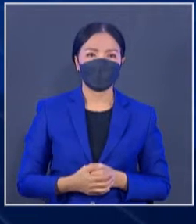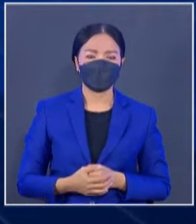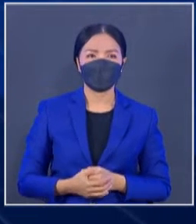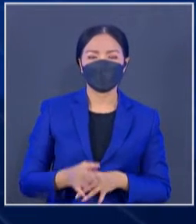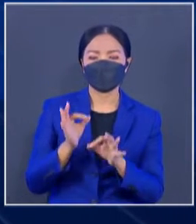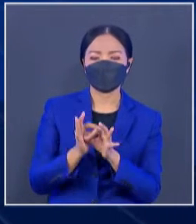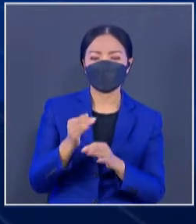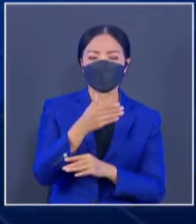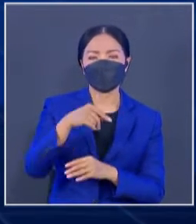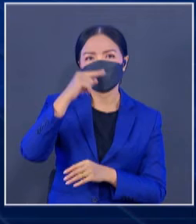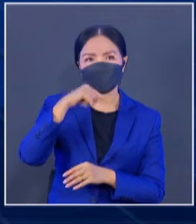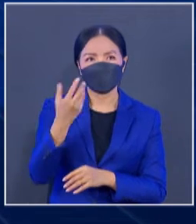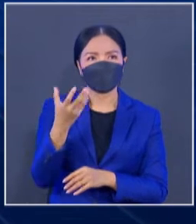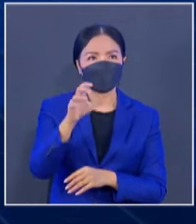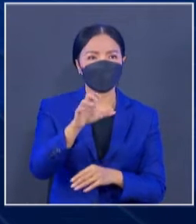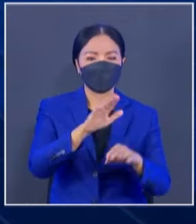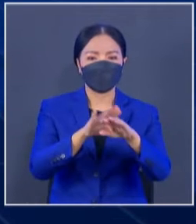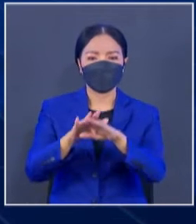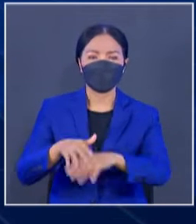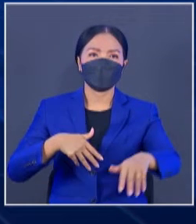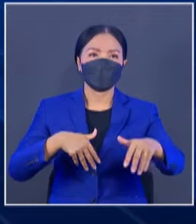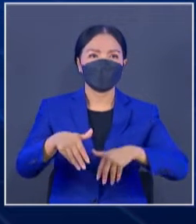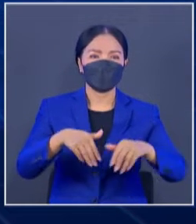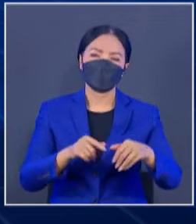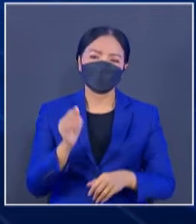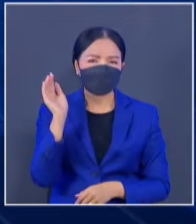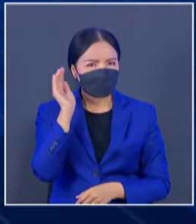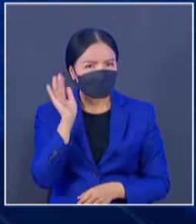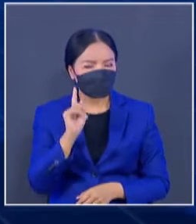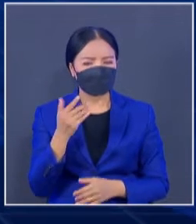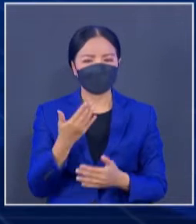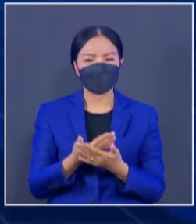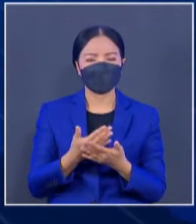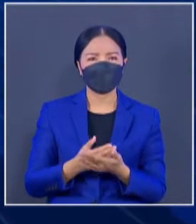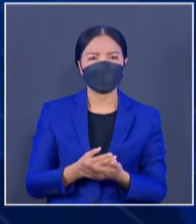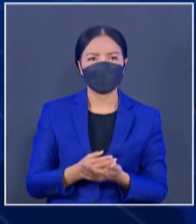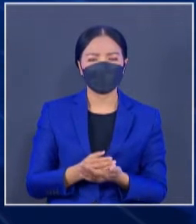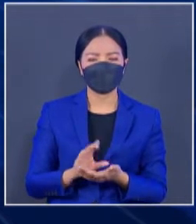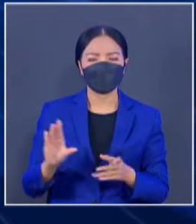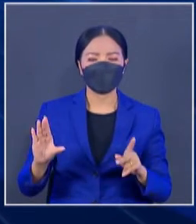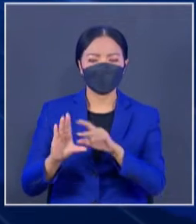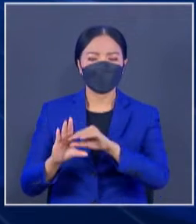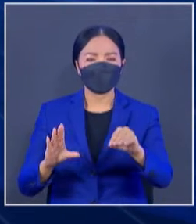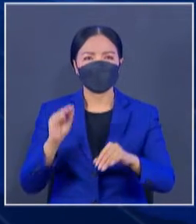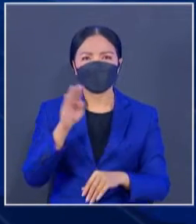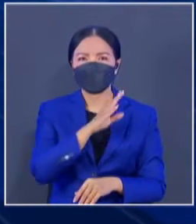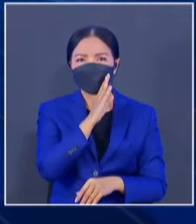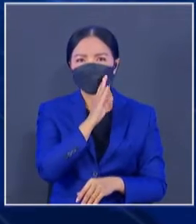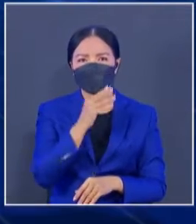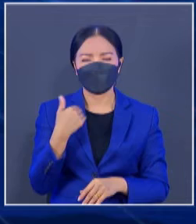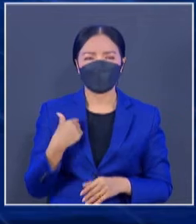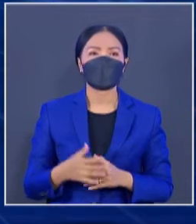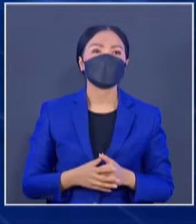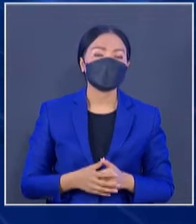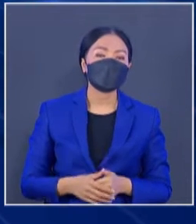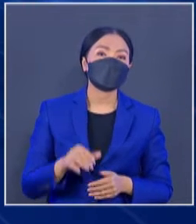ธนาคารแห่งประเทศไทยโพสต์แจ้งเตือนประชาชนอย่าหลงกลมิจฉาชีพปล่อยเงินกู้ปลอมมุกที่เจอกันบ่อยๆช่วงนี้ก็คือจ